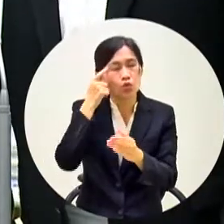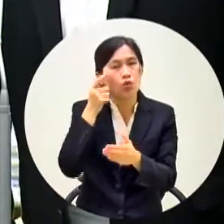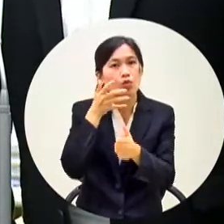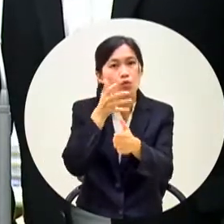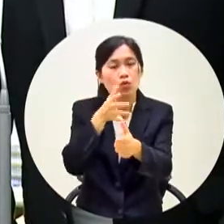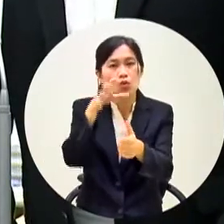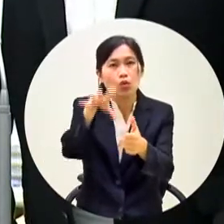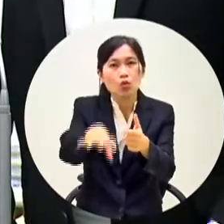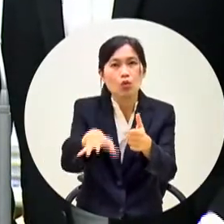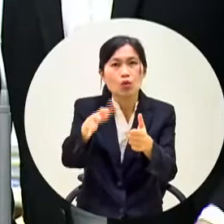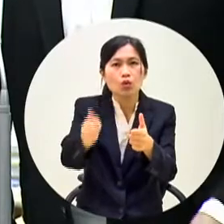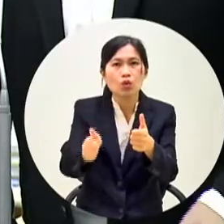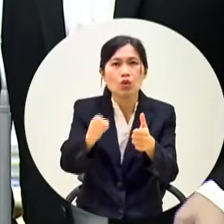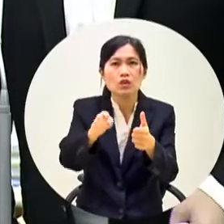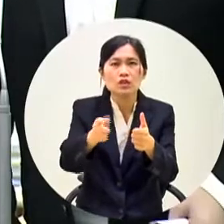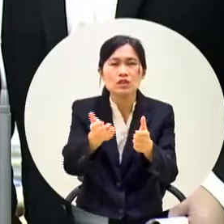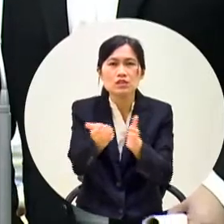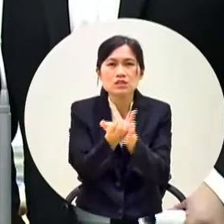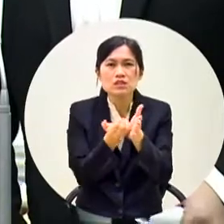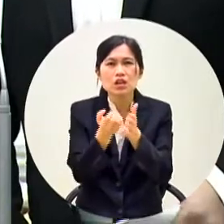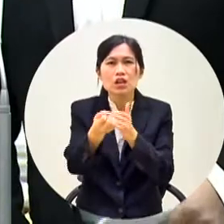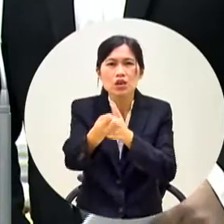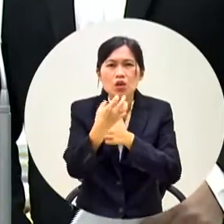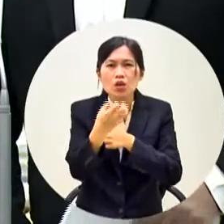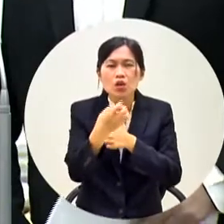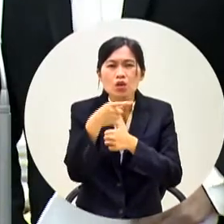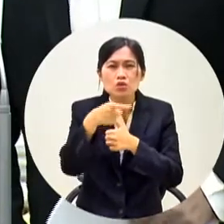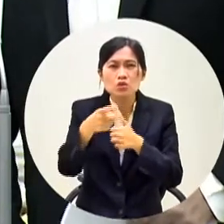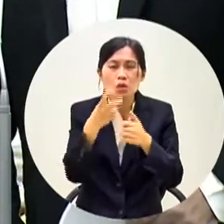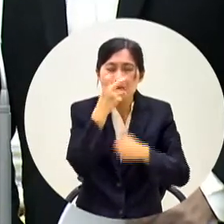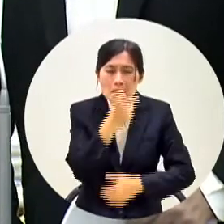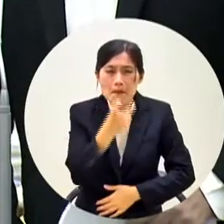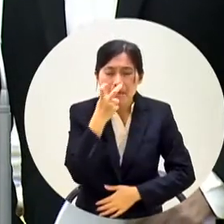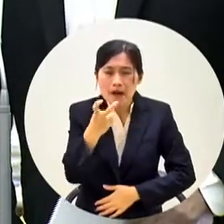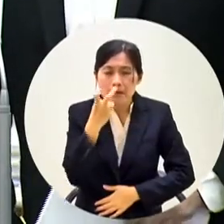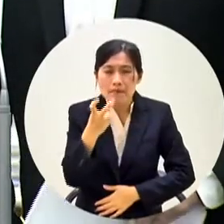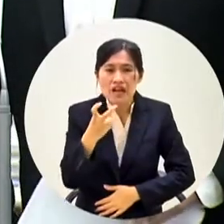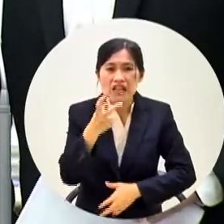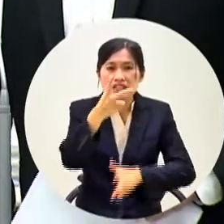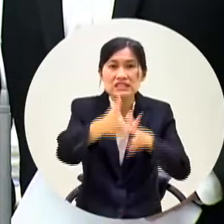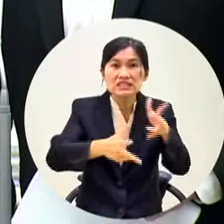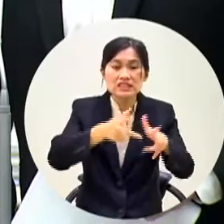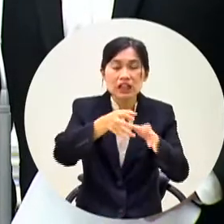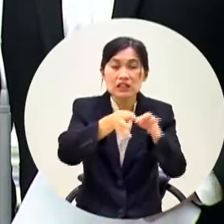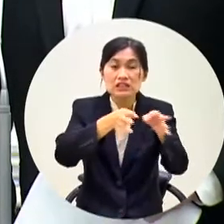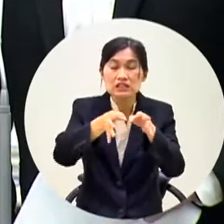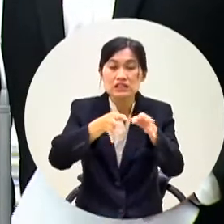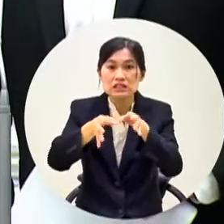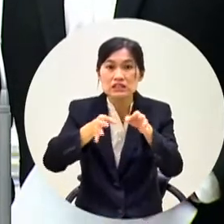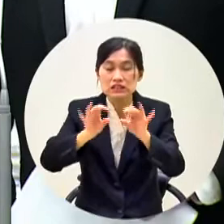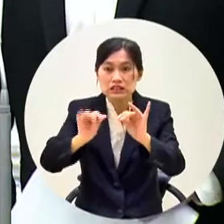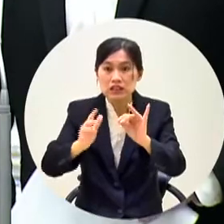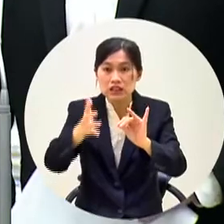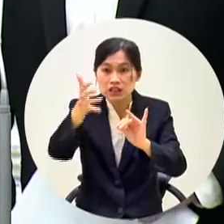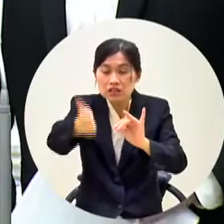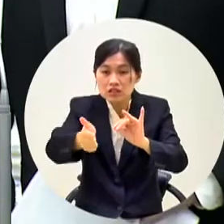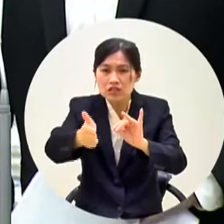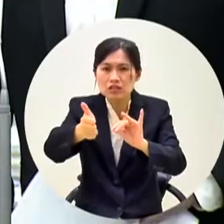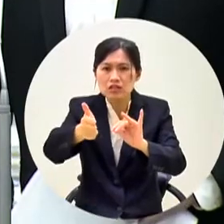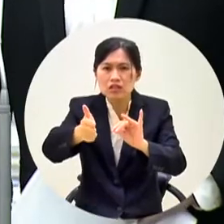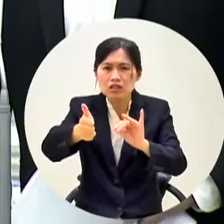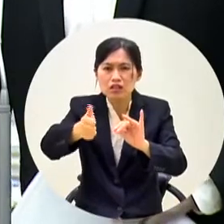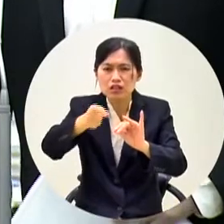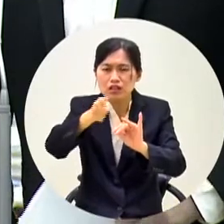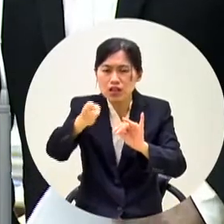你我知影你进前你有甲我讲，你有去访查遐个厂商嘛？ 是。 啊，嘛有真侪厂商，我嘛甲你讲，伊嘛愿意讲